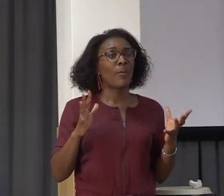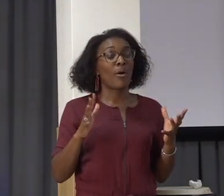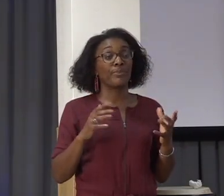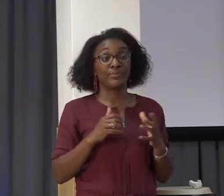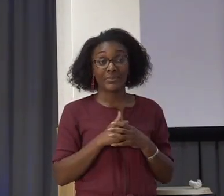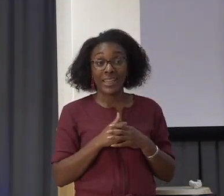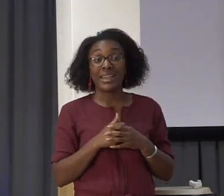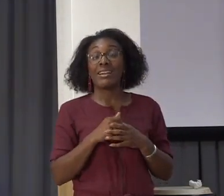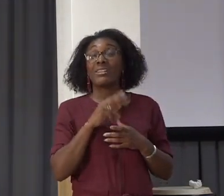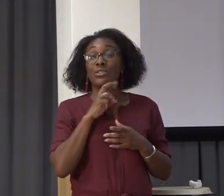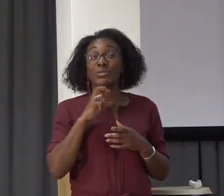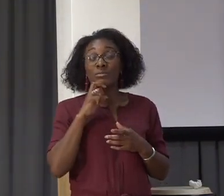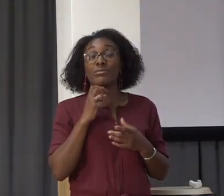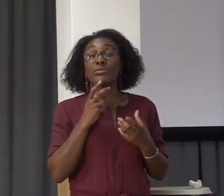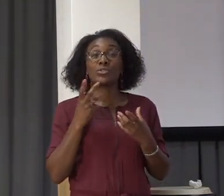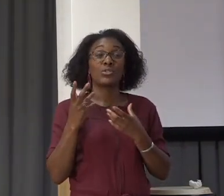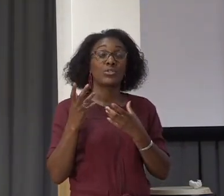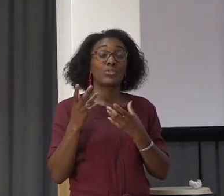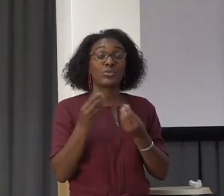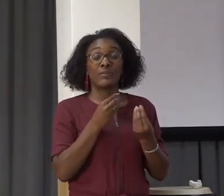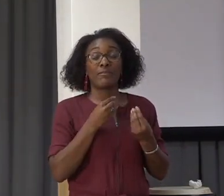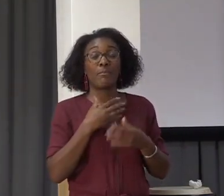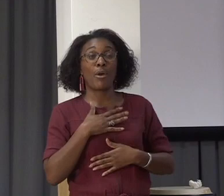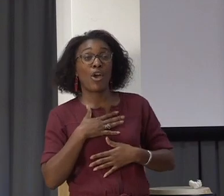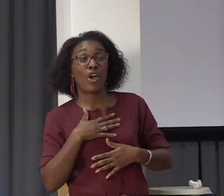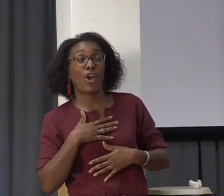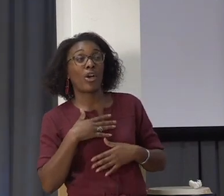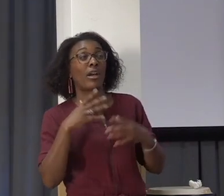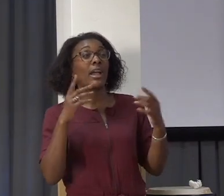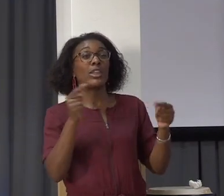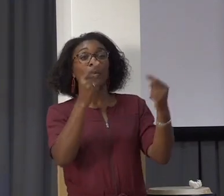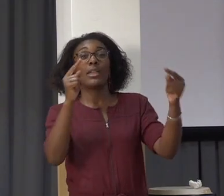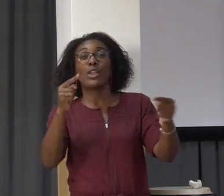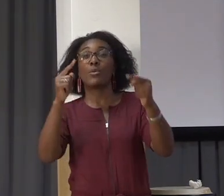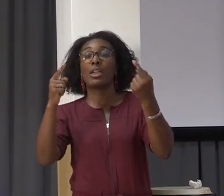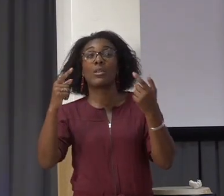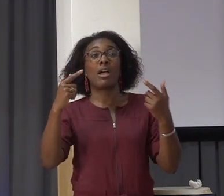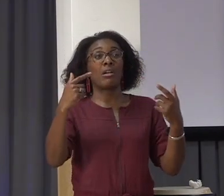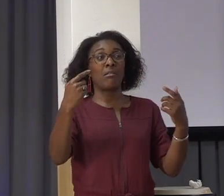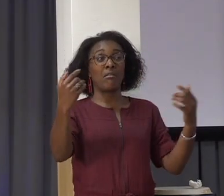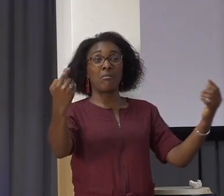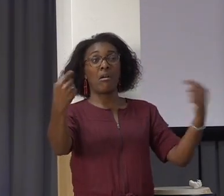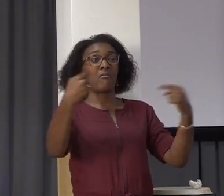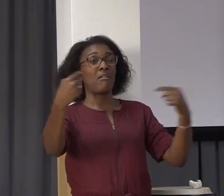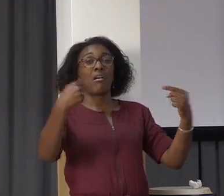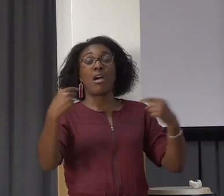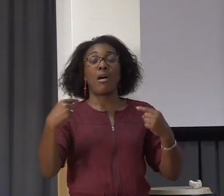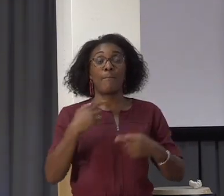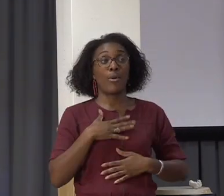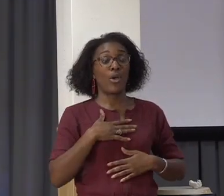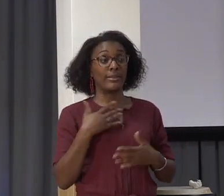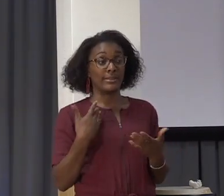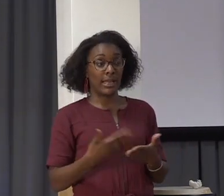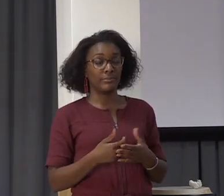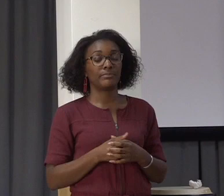des attaques de leurs ennemis qui faisaient des raids et qui pillaient, etc. Juge 5 nous